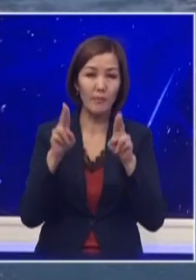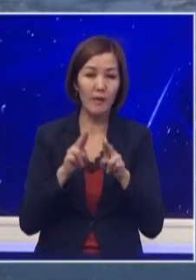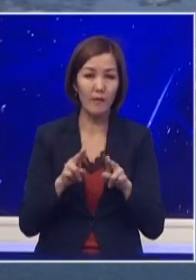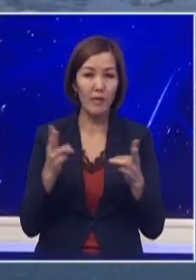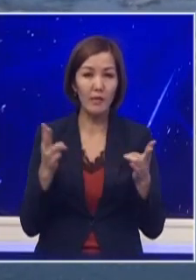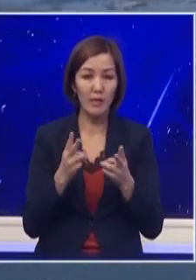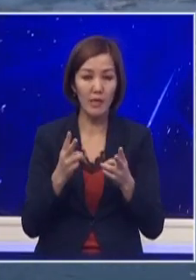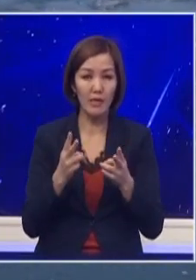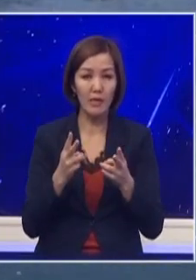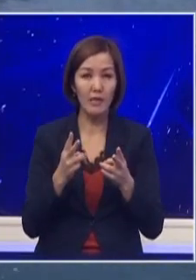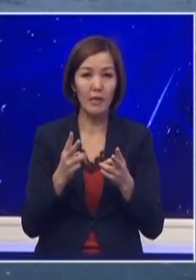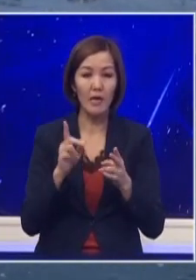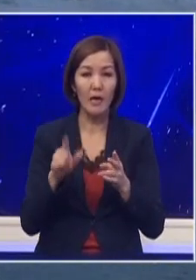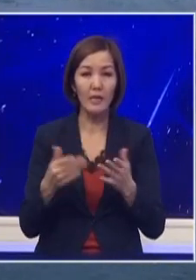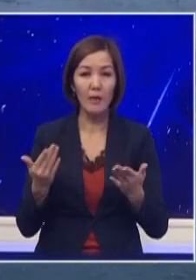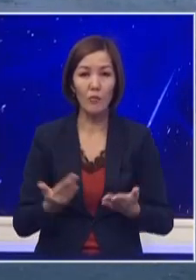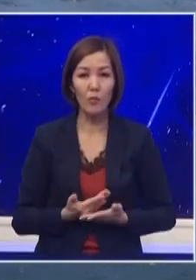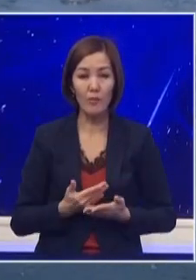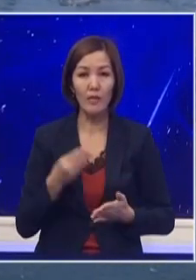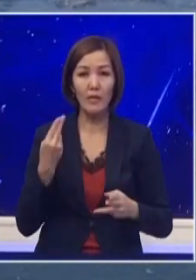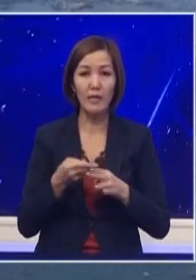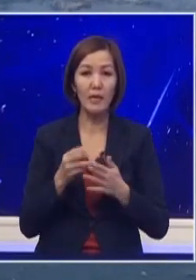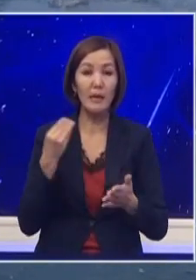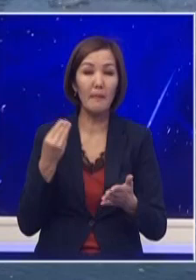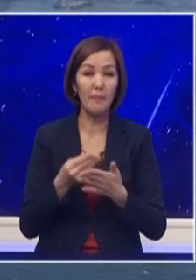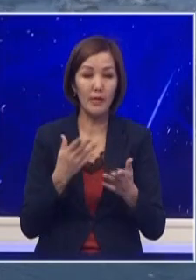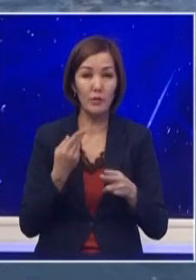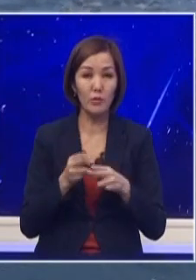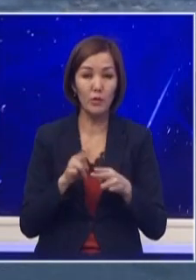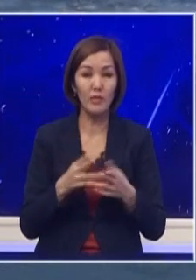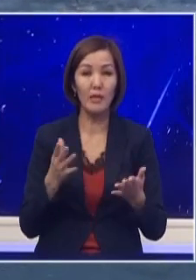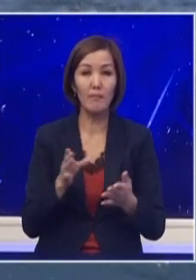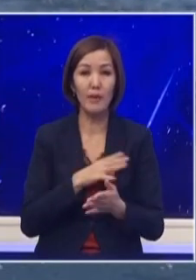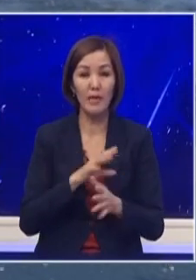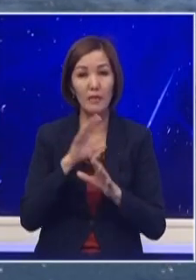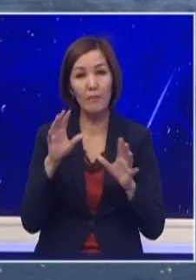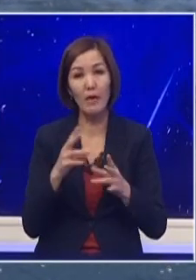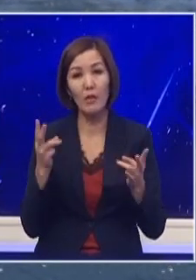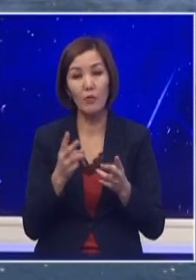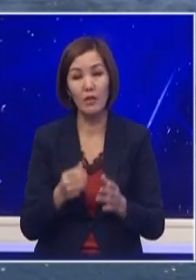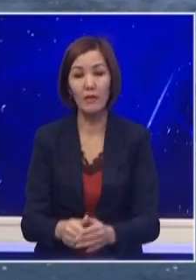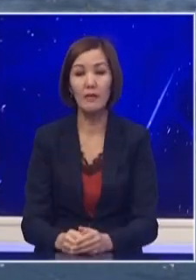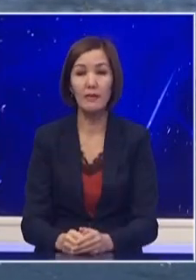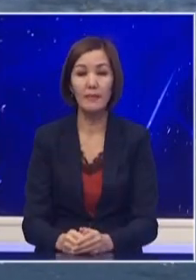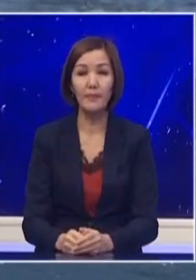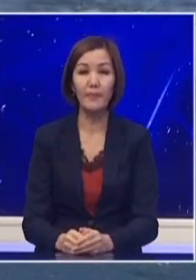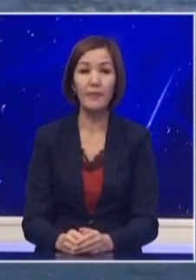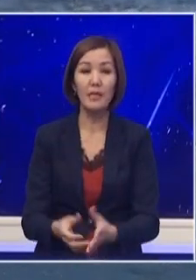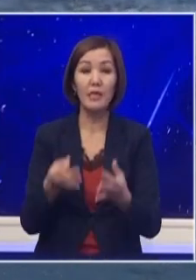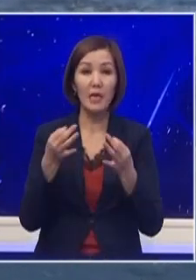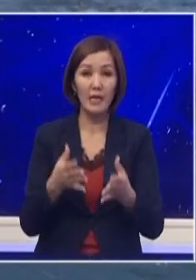сұраймын. Себебі адам өмірі ол баға жетпес байлық. Сол байлықты бағалай біліңіздер қазірден бастап. Ал